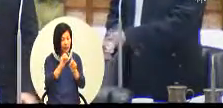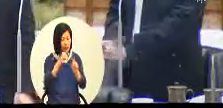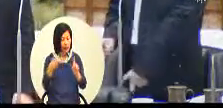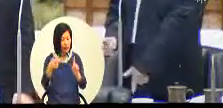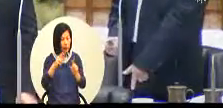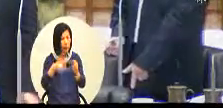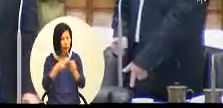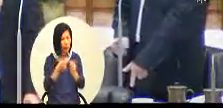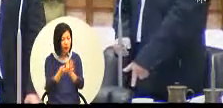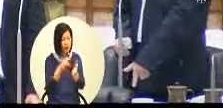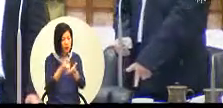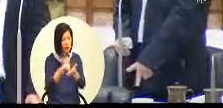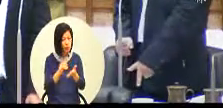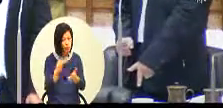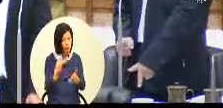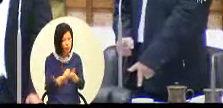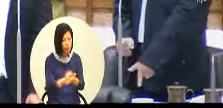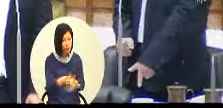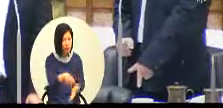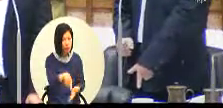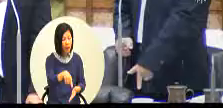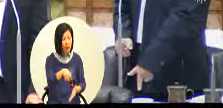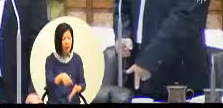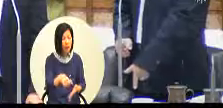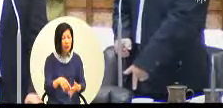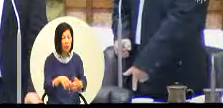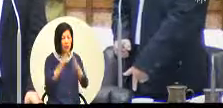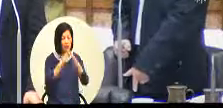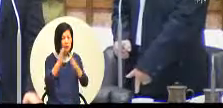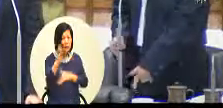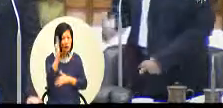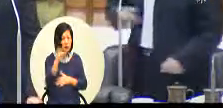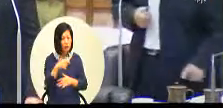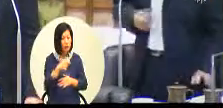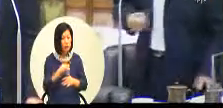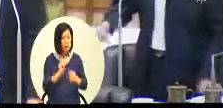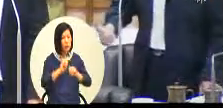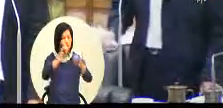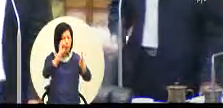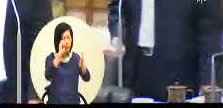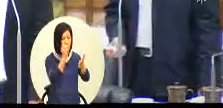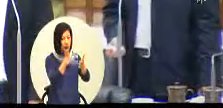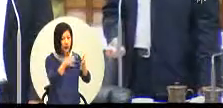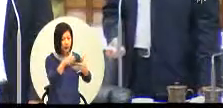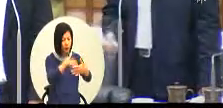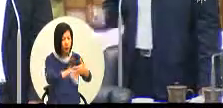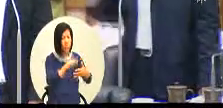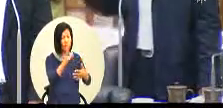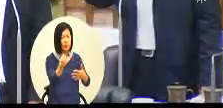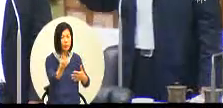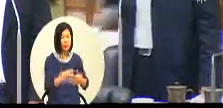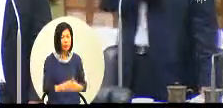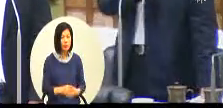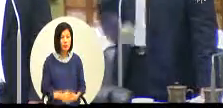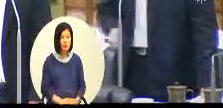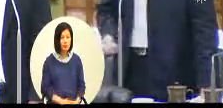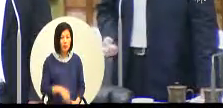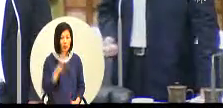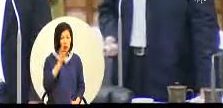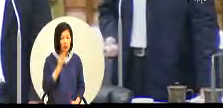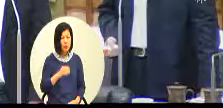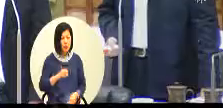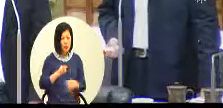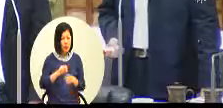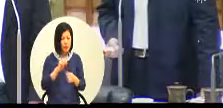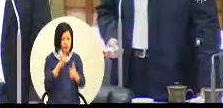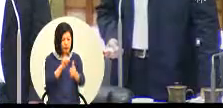算里面，你也并没有把它市政府也并没有把它框落上去，让我感觉到这上面如果说我们再不强烈的